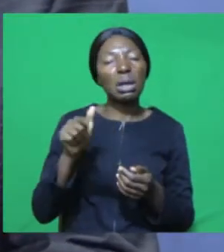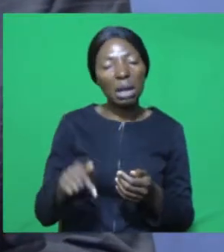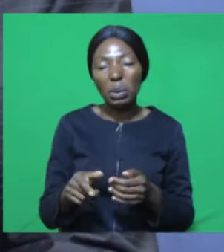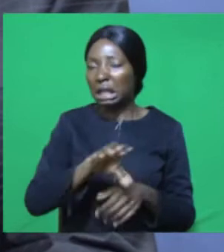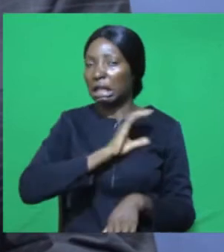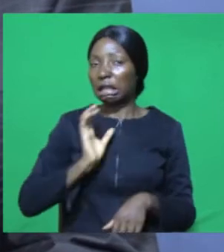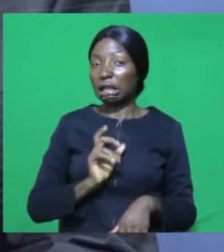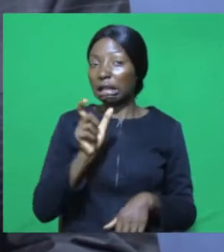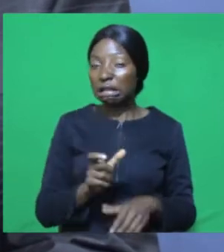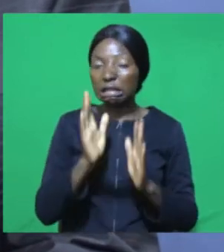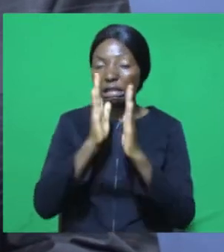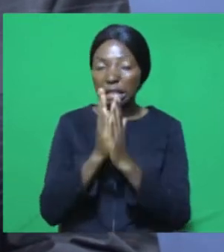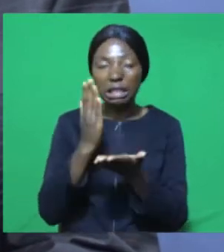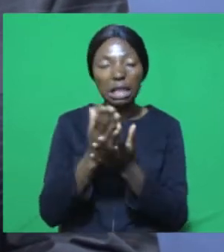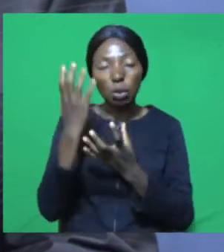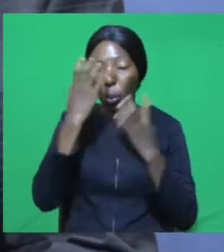saka vanhu vakatozopesira